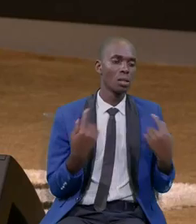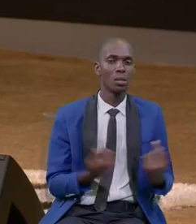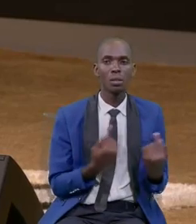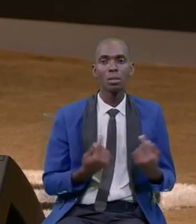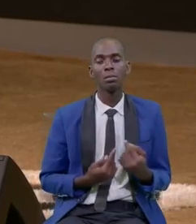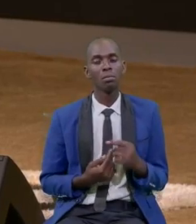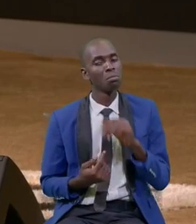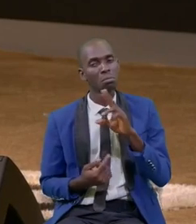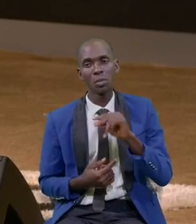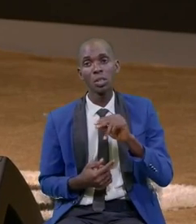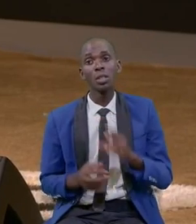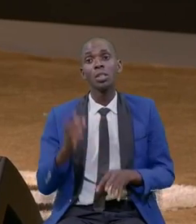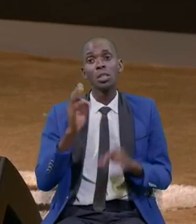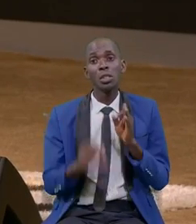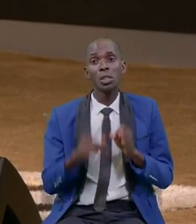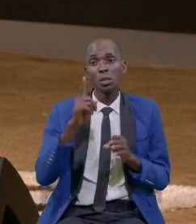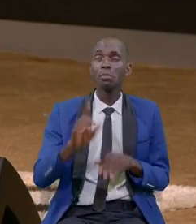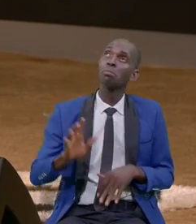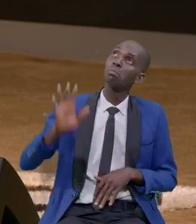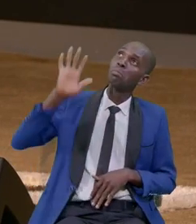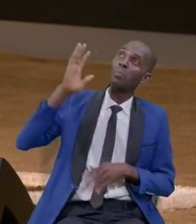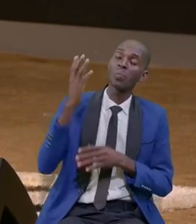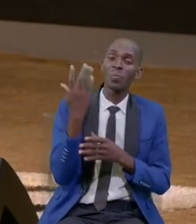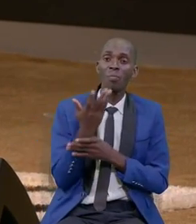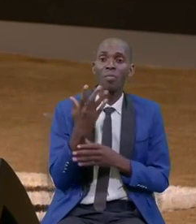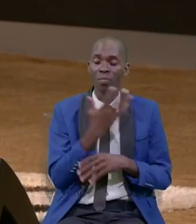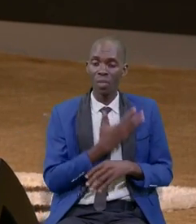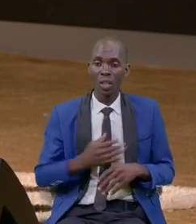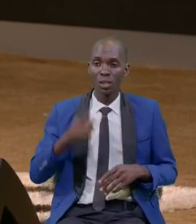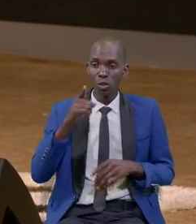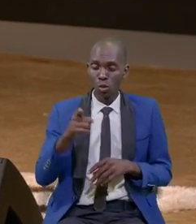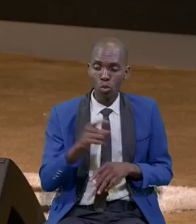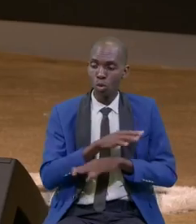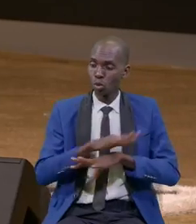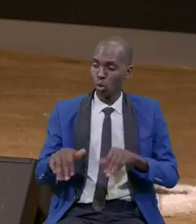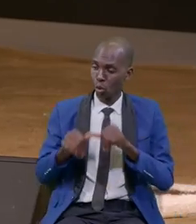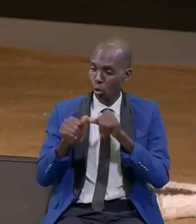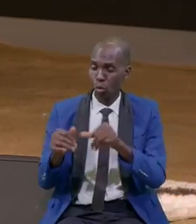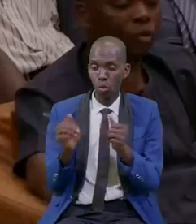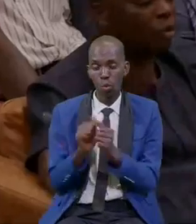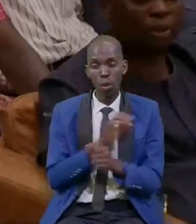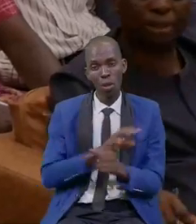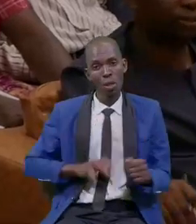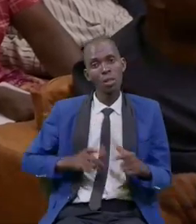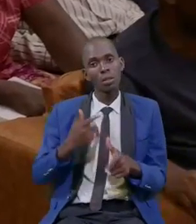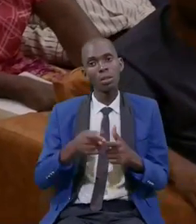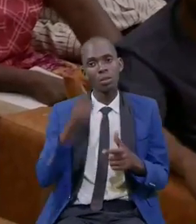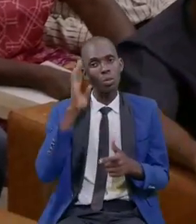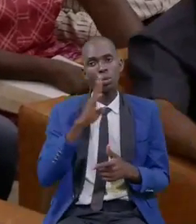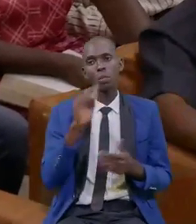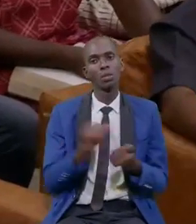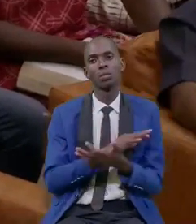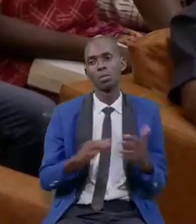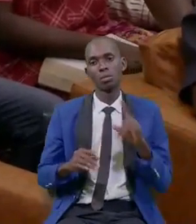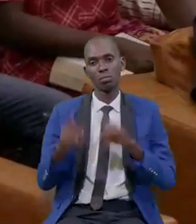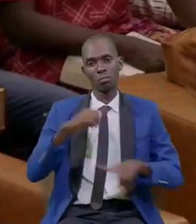péché. Mais si on ne demeure pas dans le Seigneur, on va périr. Moi, je ne vais pas périr. Vous allez